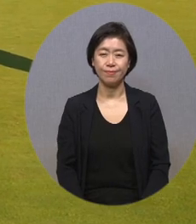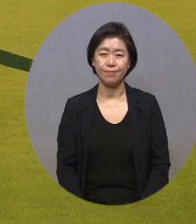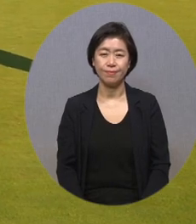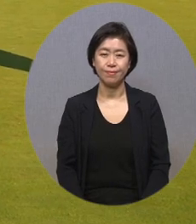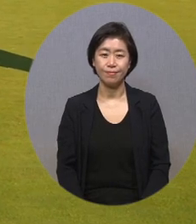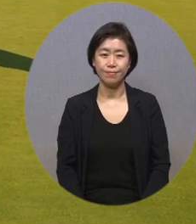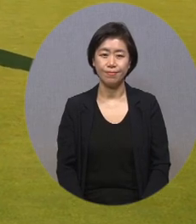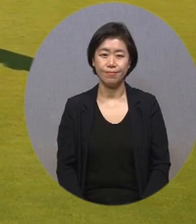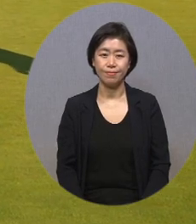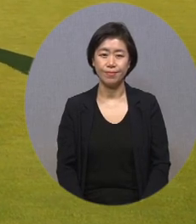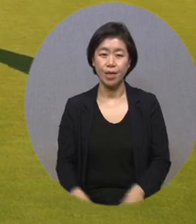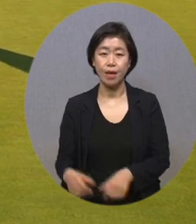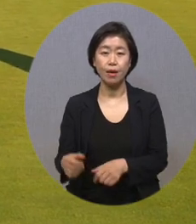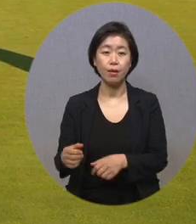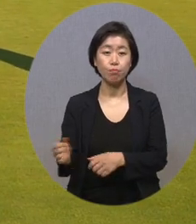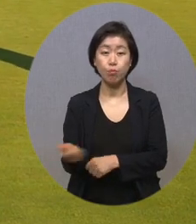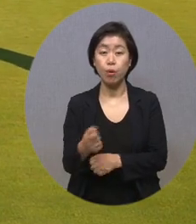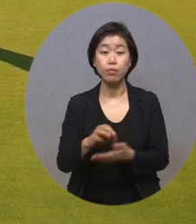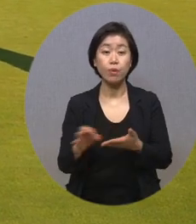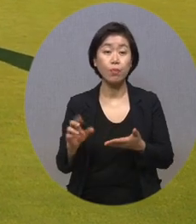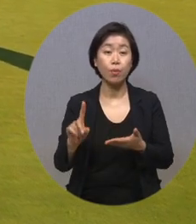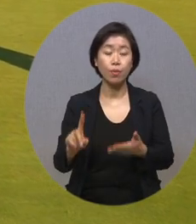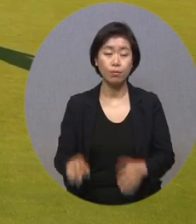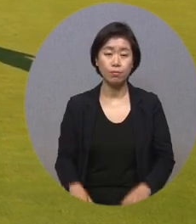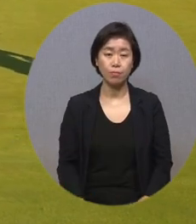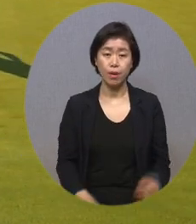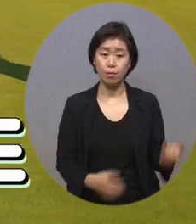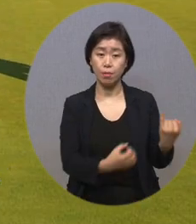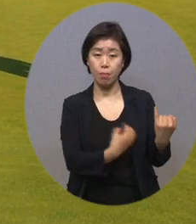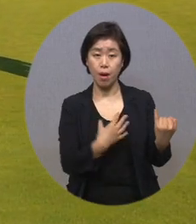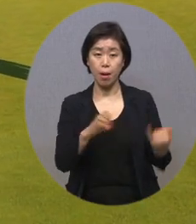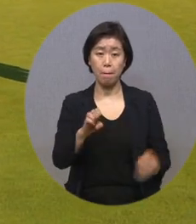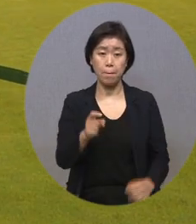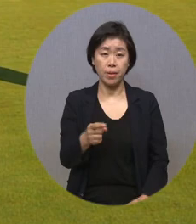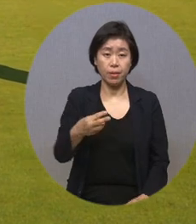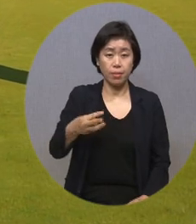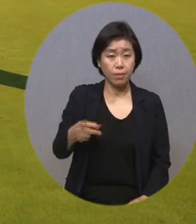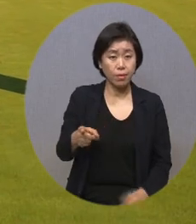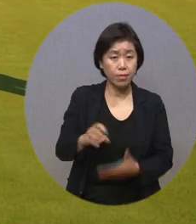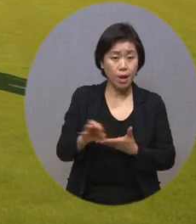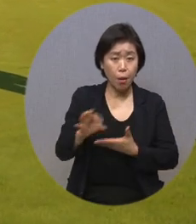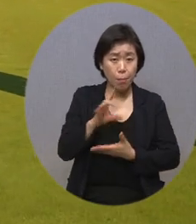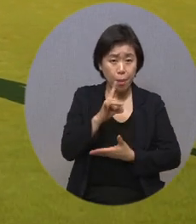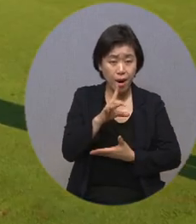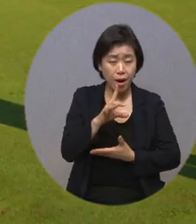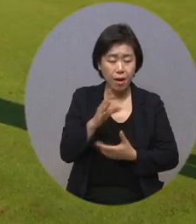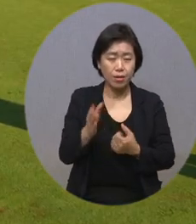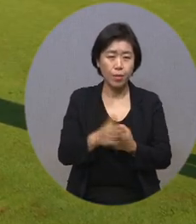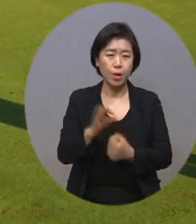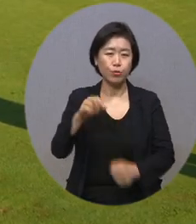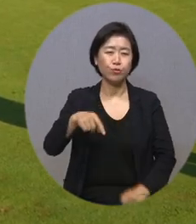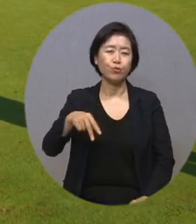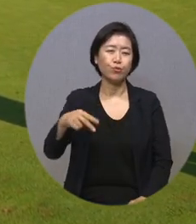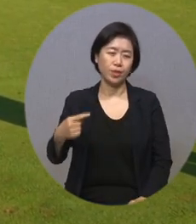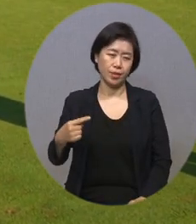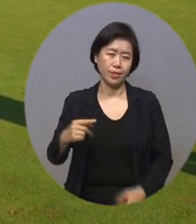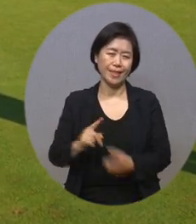뭘로 치는 거야? 은수가 버터 그러니까. 사용하면 안 된다 해서 우드. 우드.